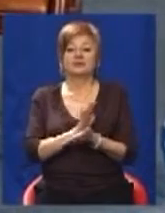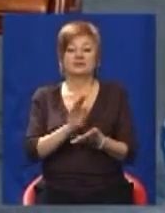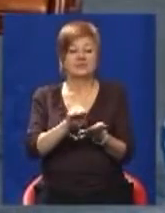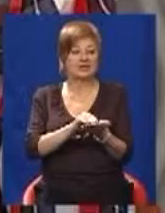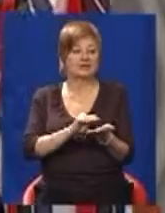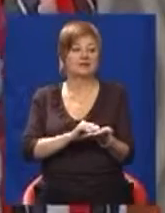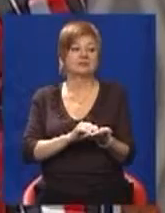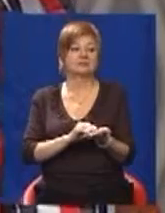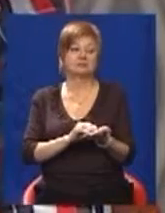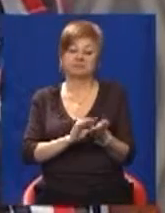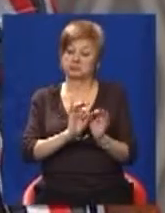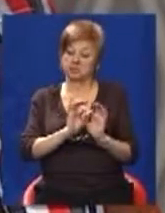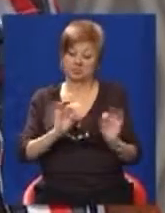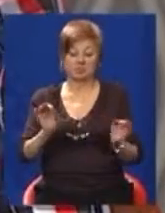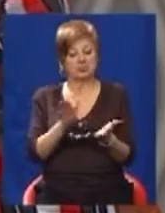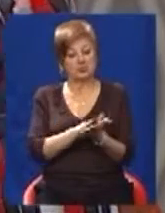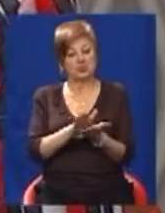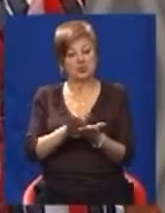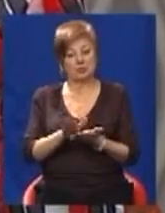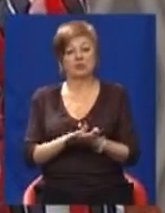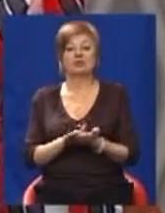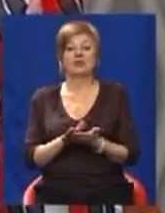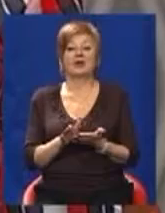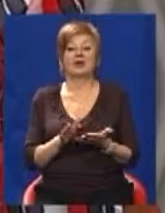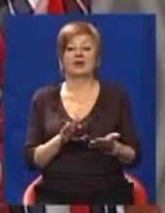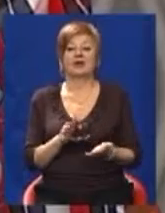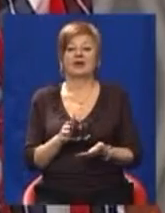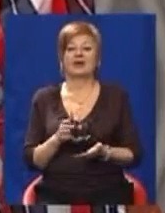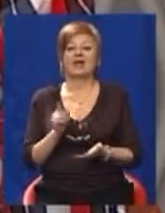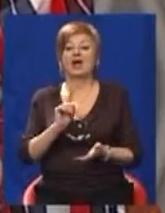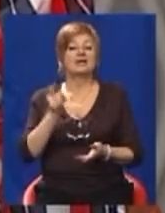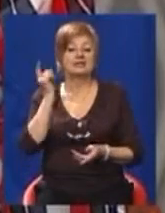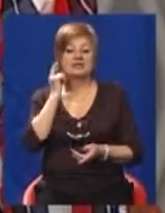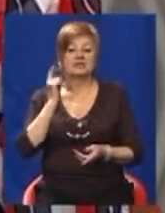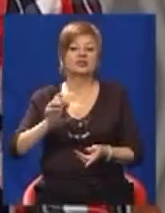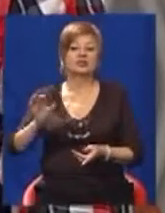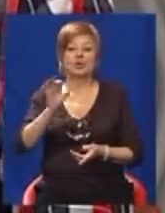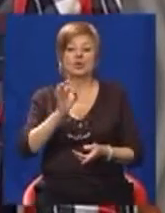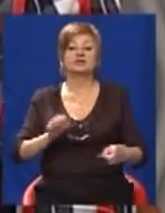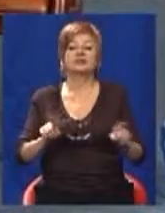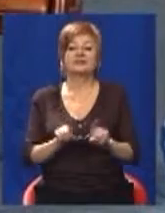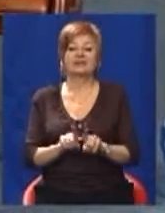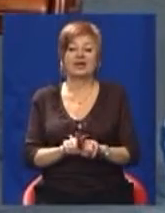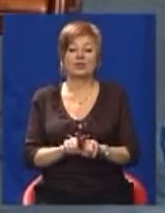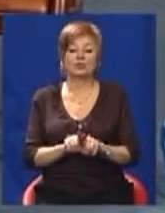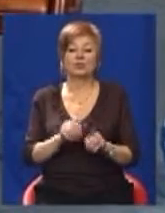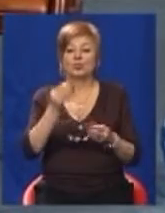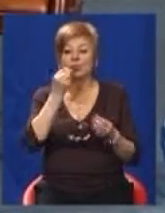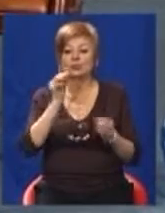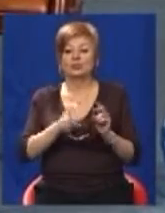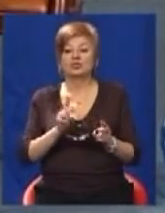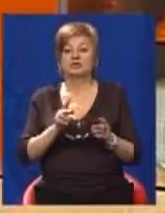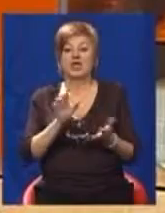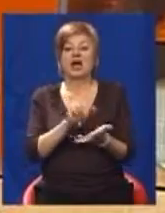сир. Чудові бутерброди у нас виходять, до речі. А ти щось чула про таку страву, як